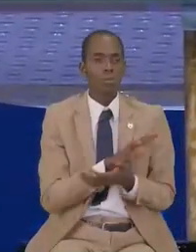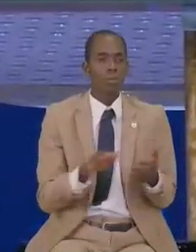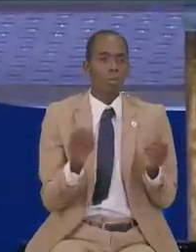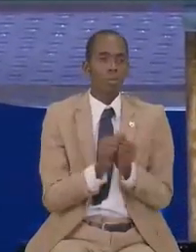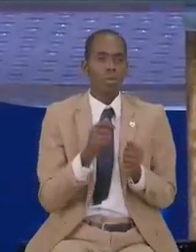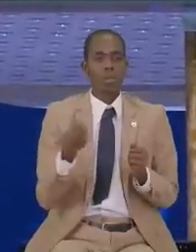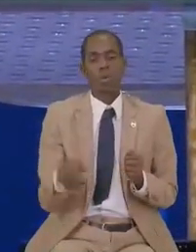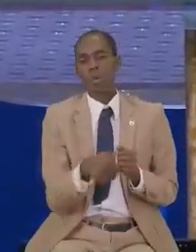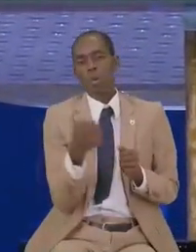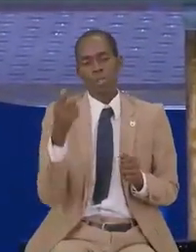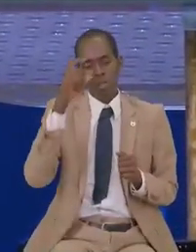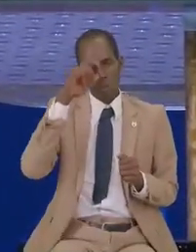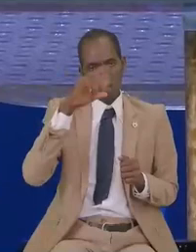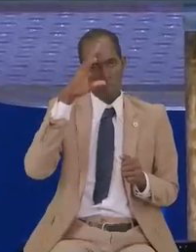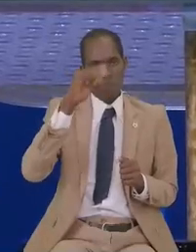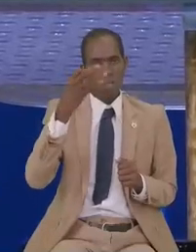de Babylone.